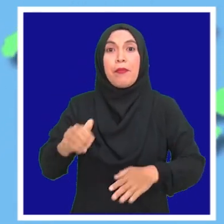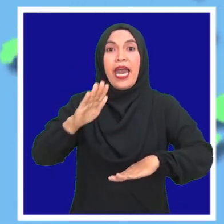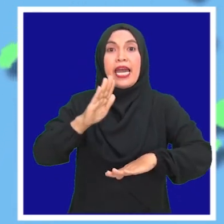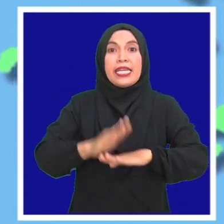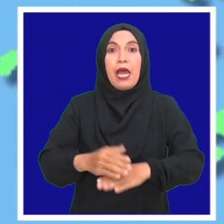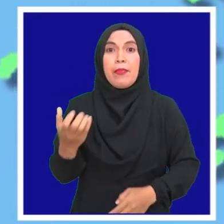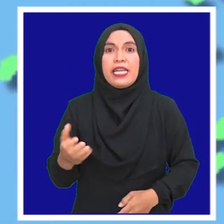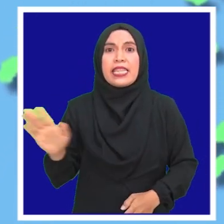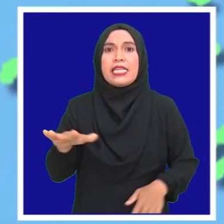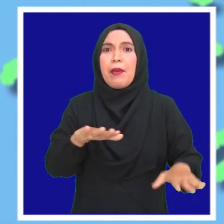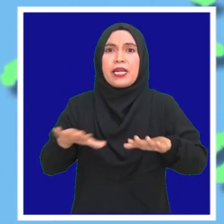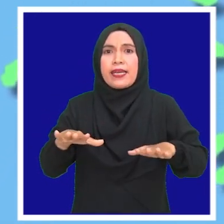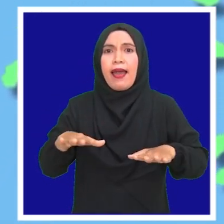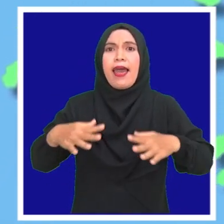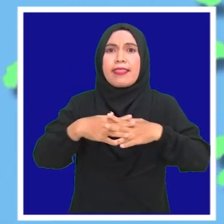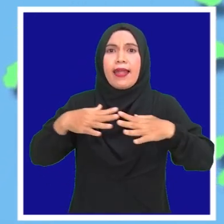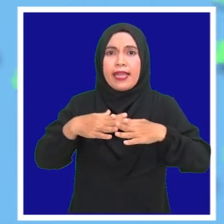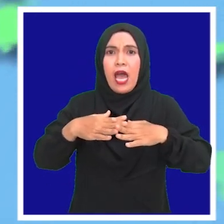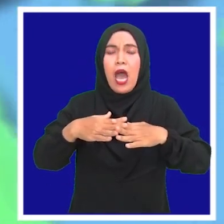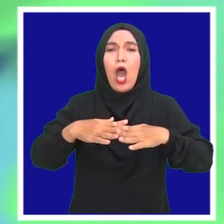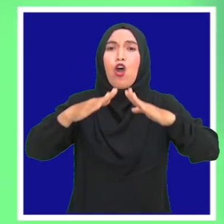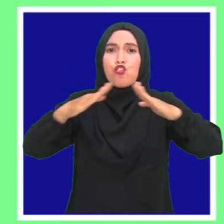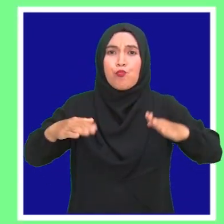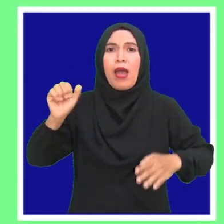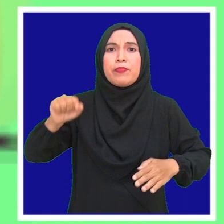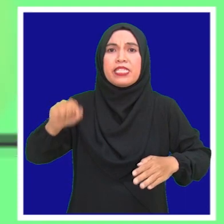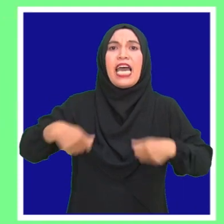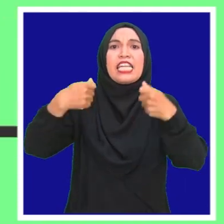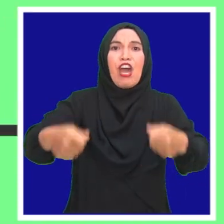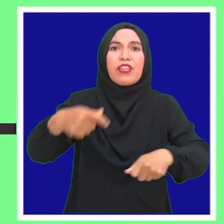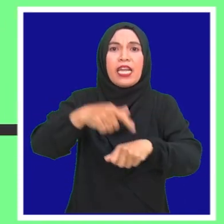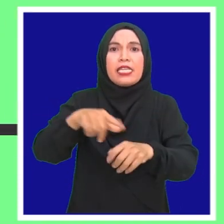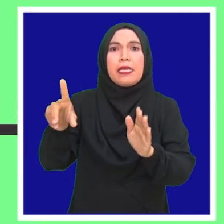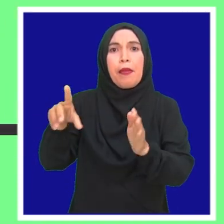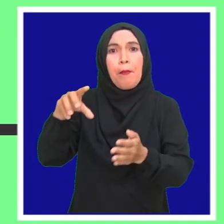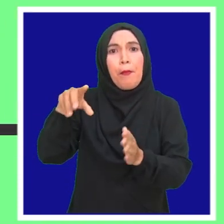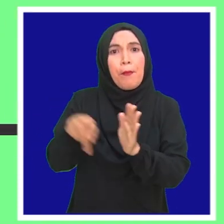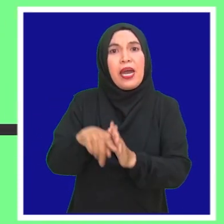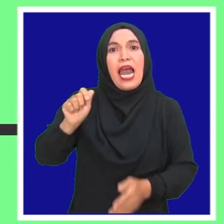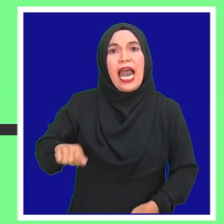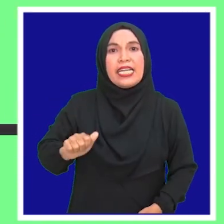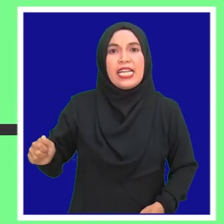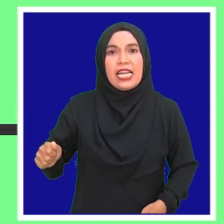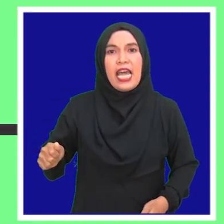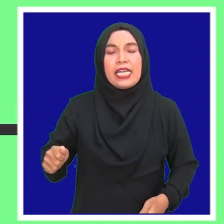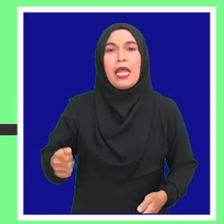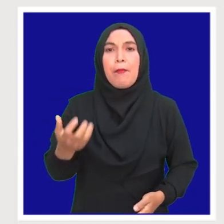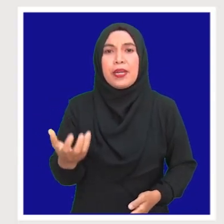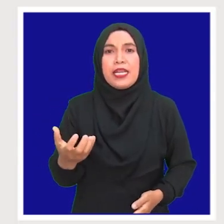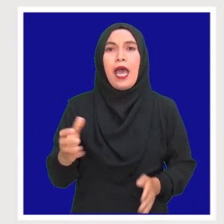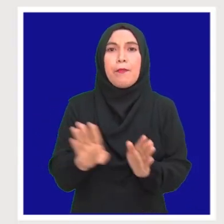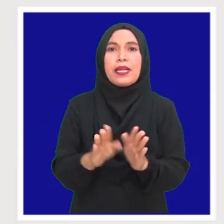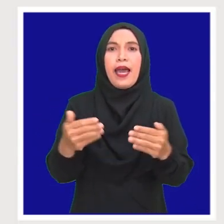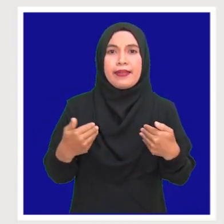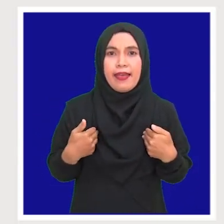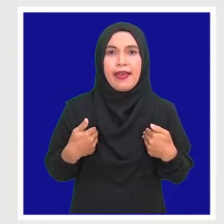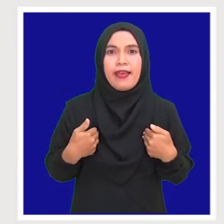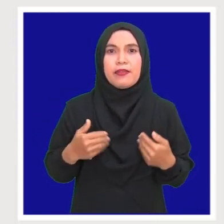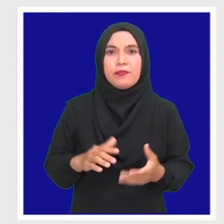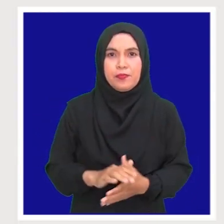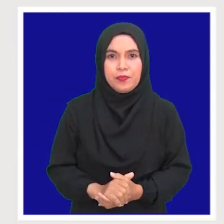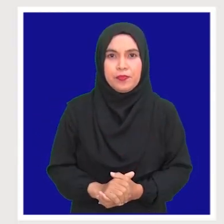bergerak di antarana tanah sarang bumi, anjen tiasa ngadaptarkeuna di pengadilan di mana benda eta